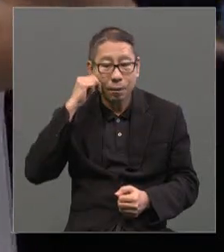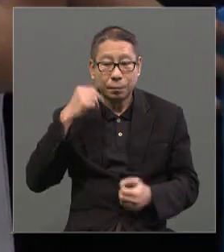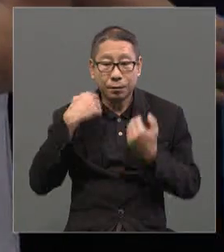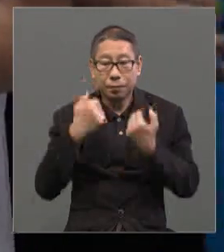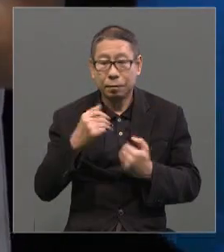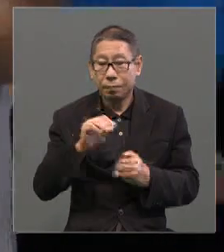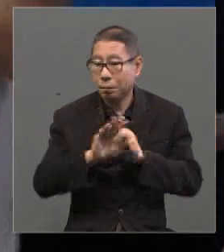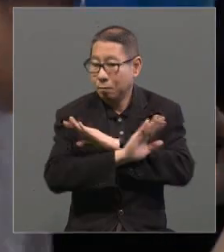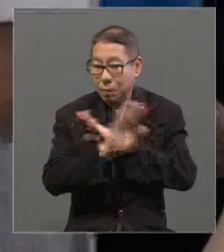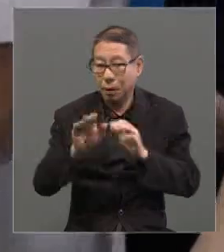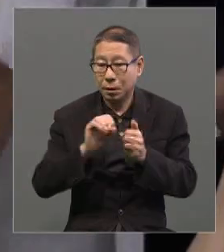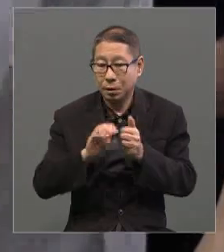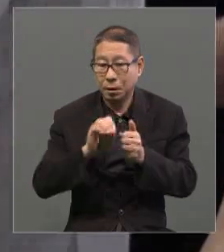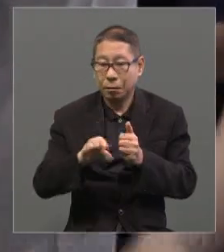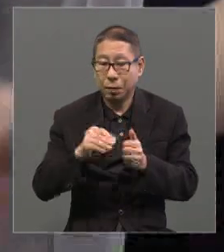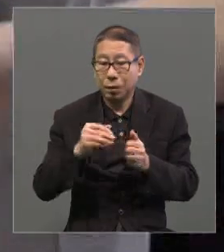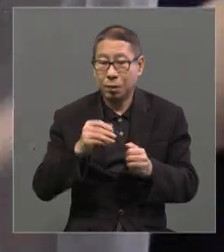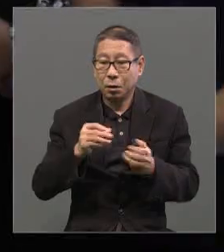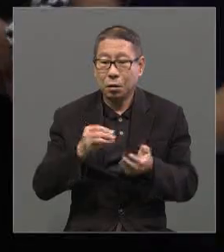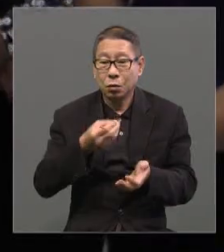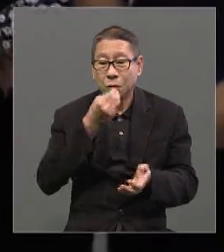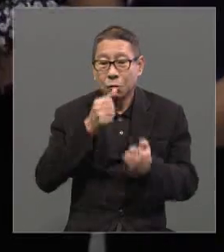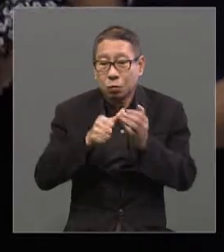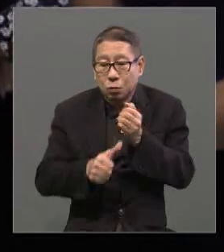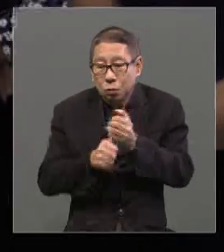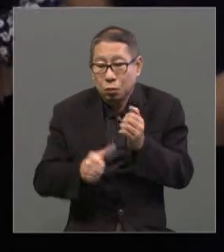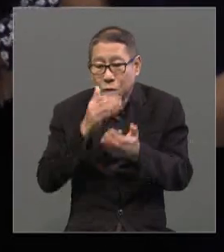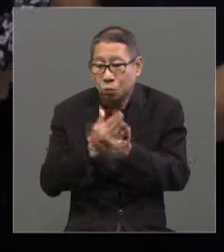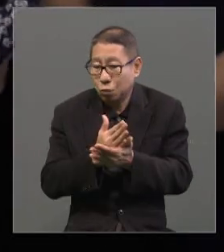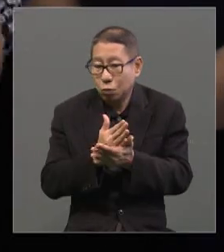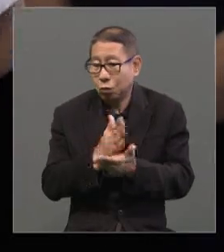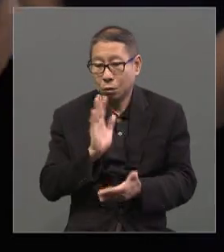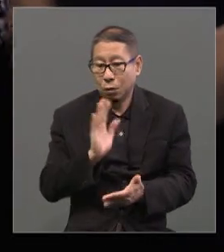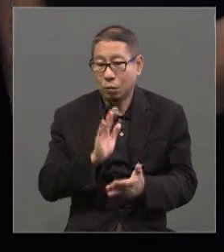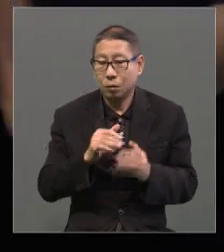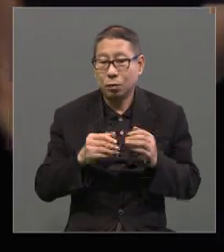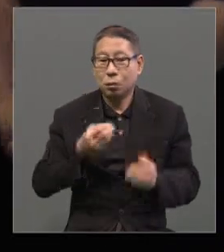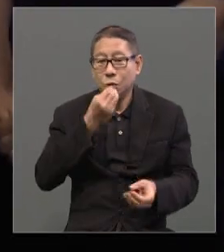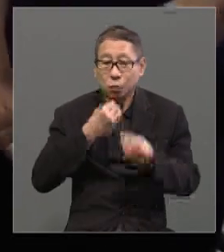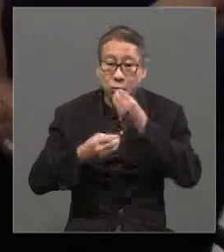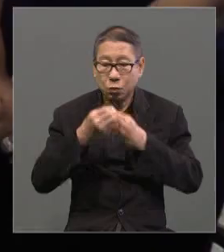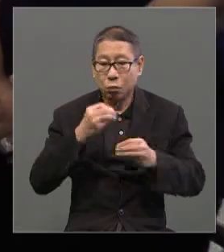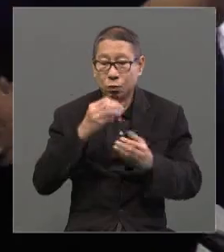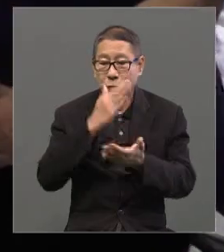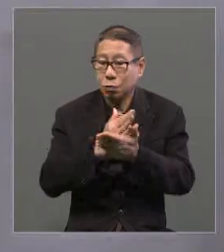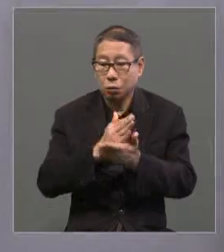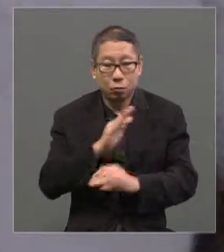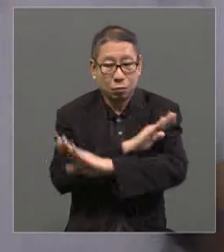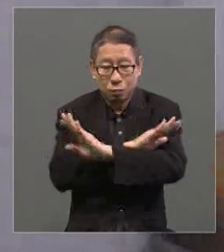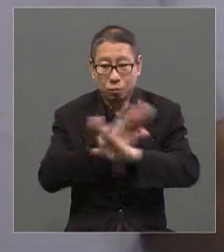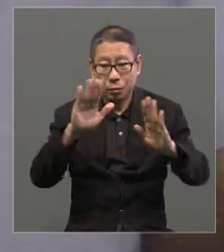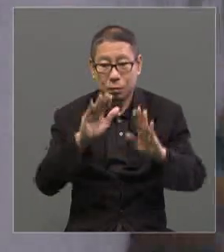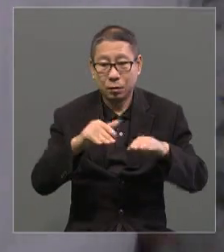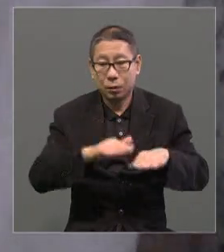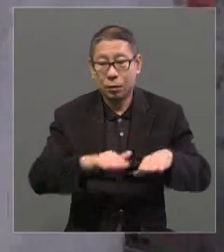นะฮะไม่แนะนำให้ใช้ยาหยุดถ่ายนะเพราะว่ามันจะทำให้เชื้อไวรัสเนี่ยตกค้างอยู่ข้างในร่างกายโดยเฉพาะในเด็กเล็ก